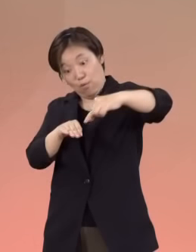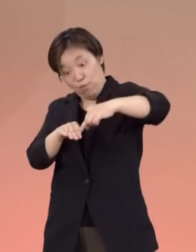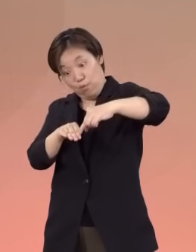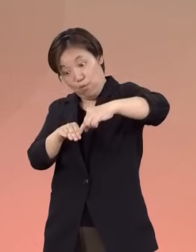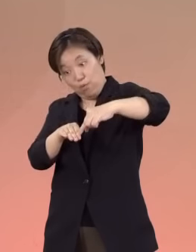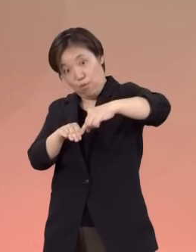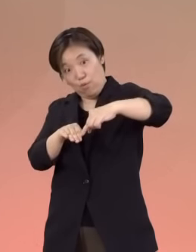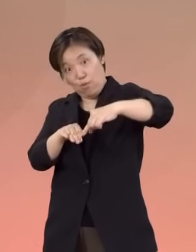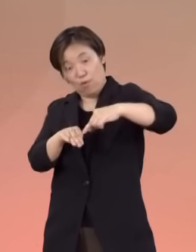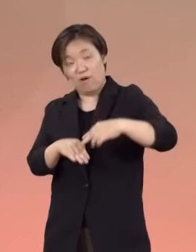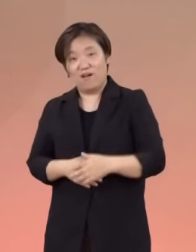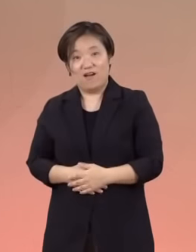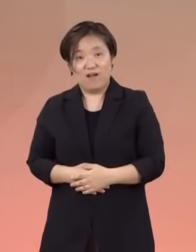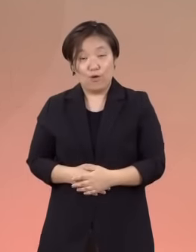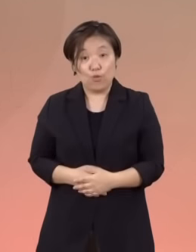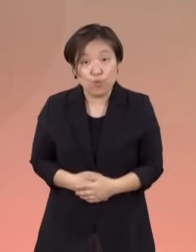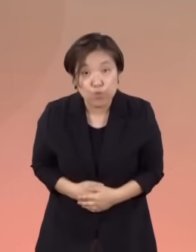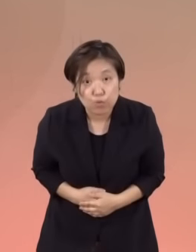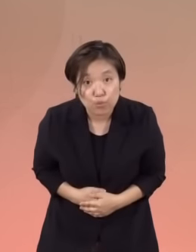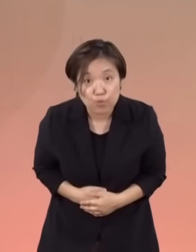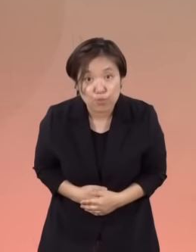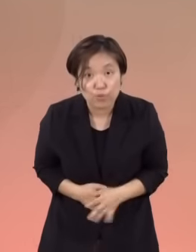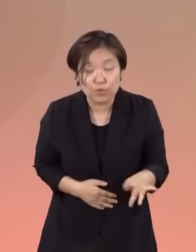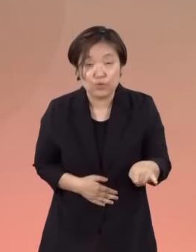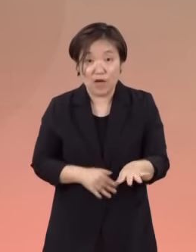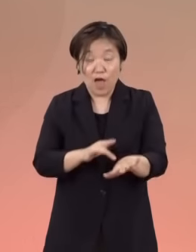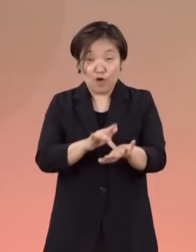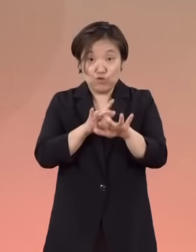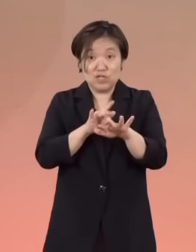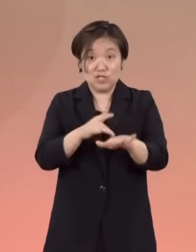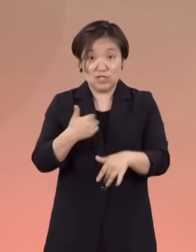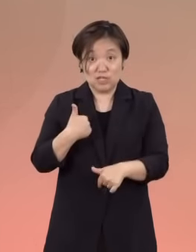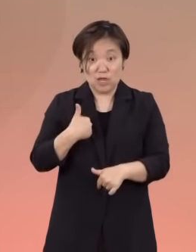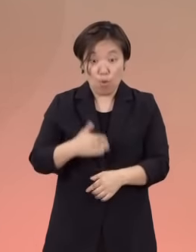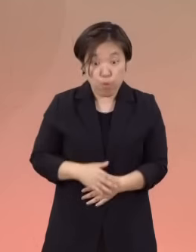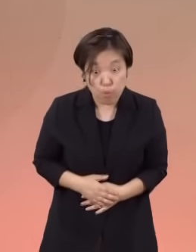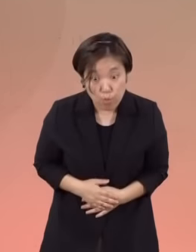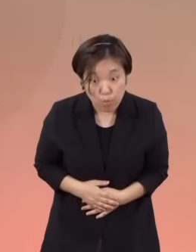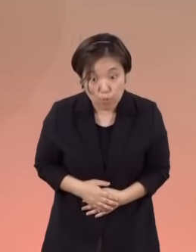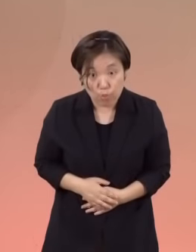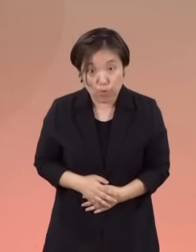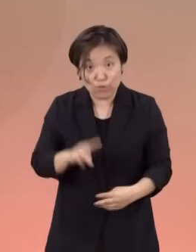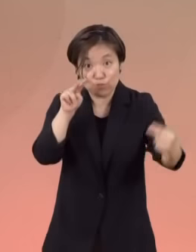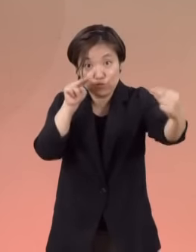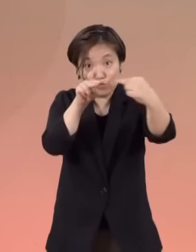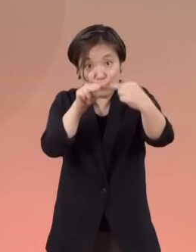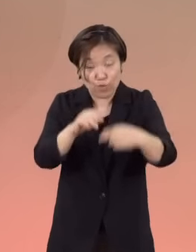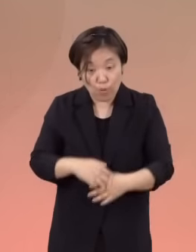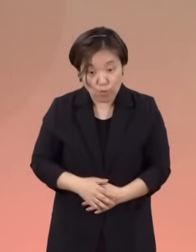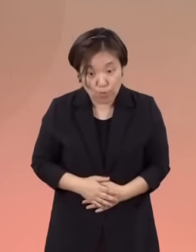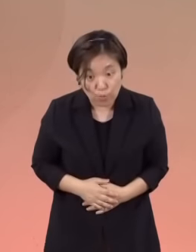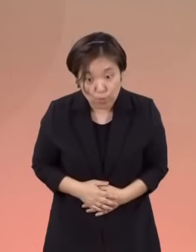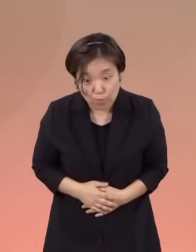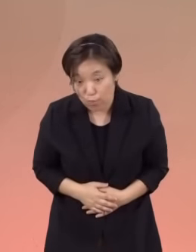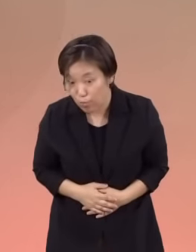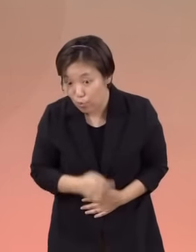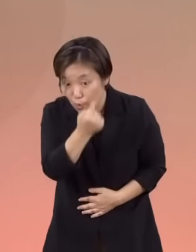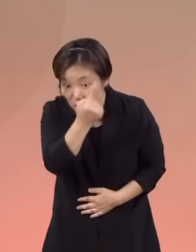오 고개를 내밀고 저를 쳐다보면서 운전자를 확인하는